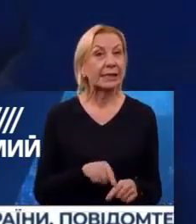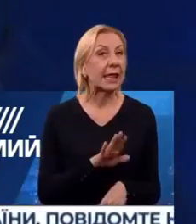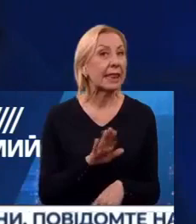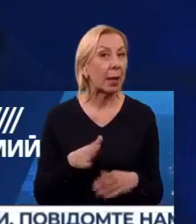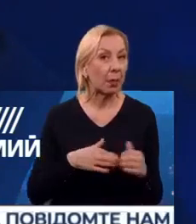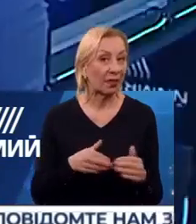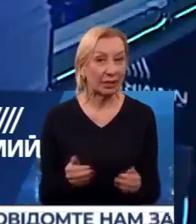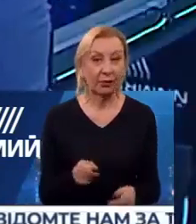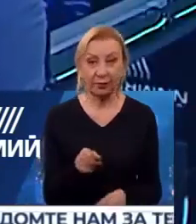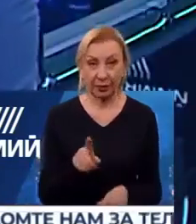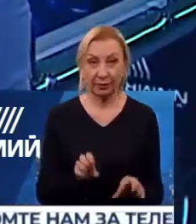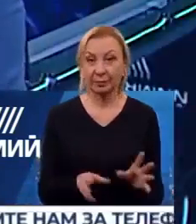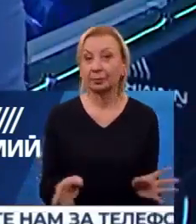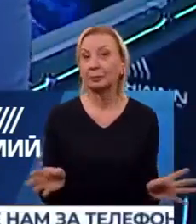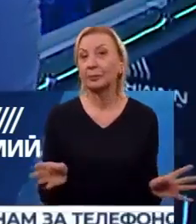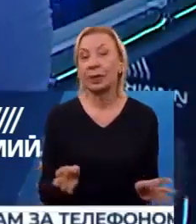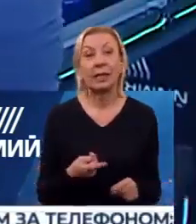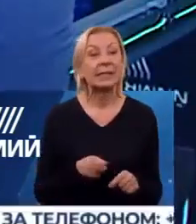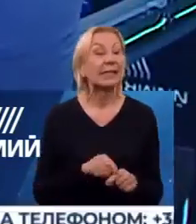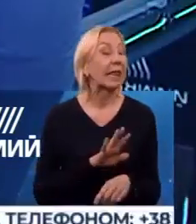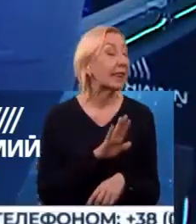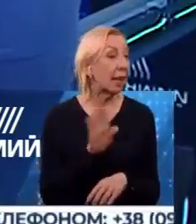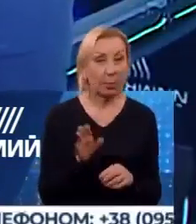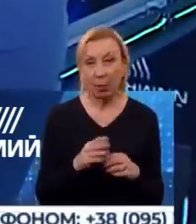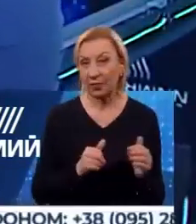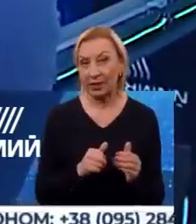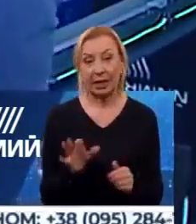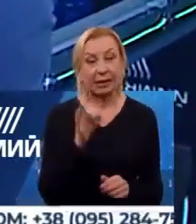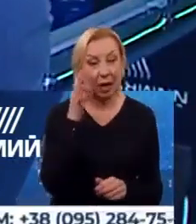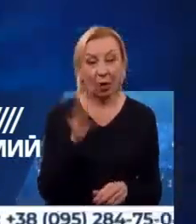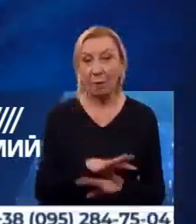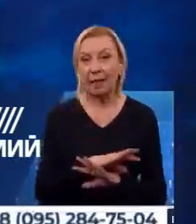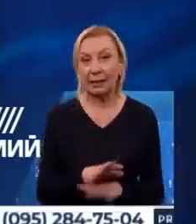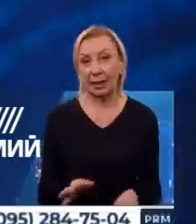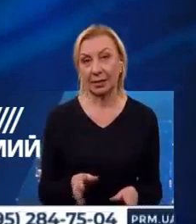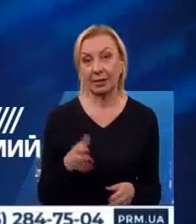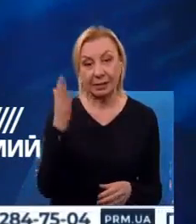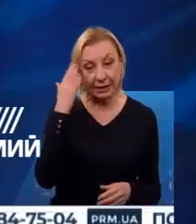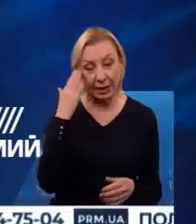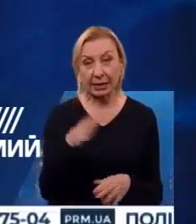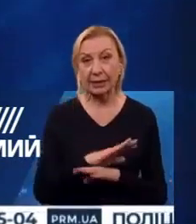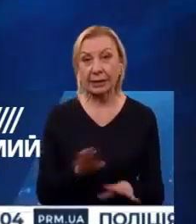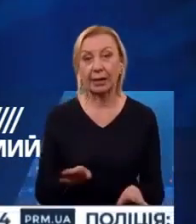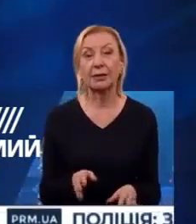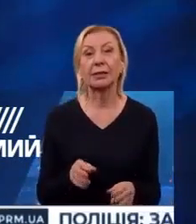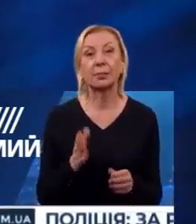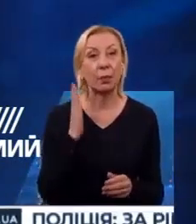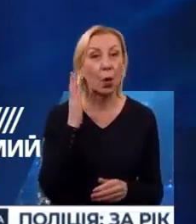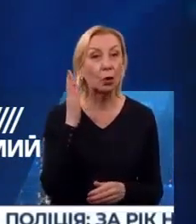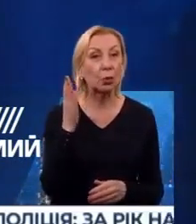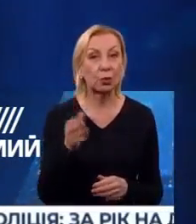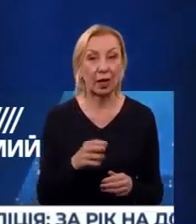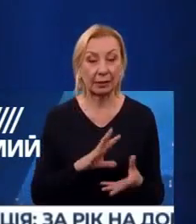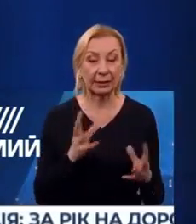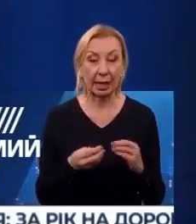професіоналізм. Вирішити, що ти геній. Це не професіоналізм, це не компетентність, не здатність прогнозувати наслідки своїх